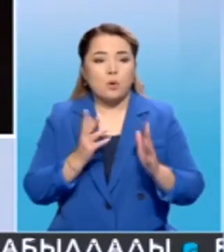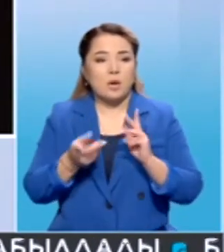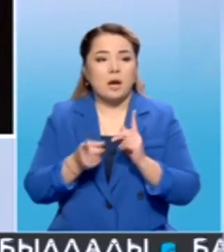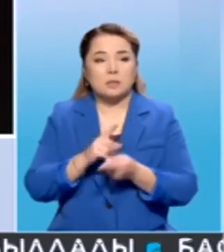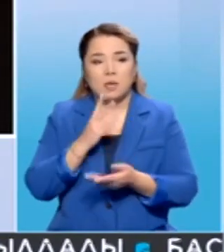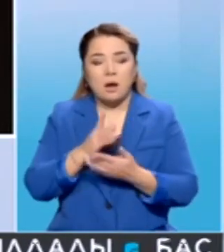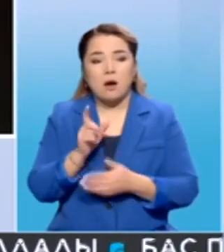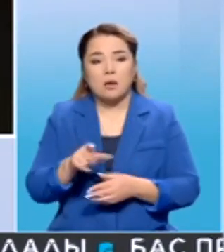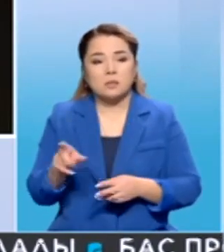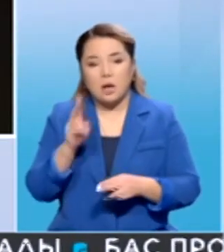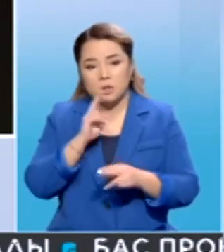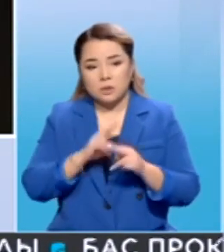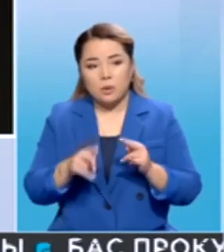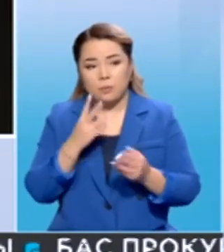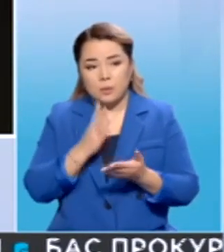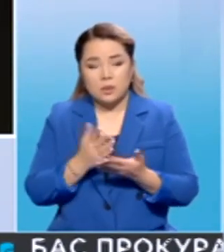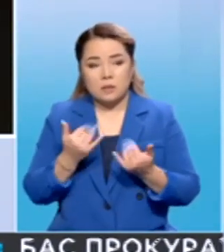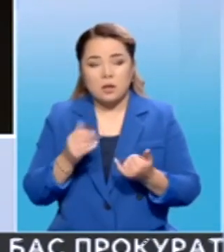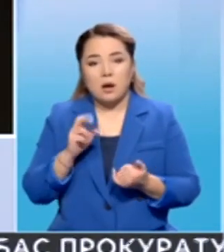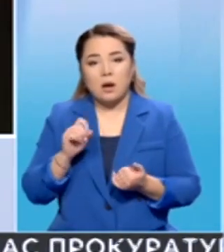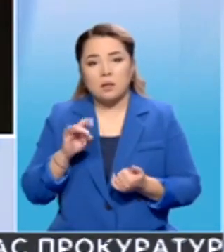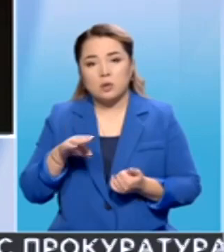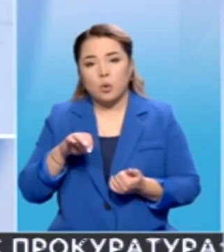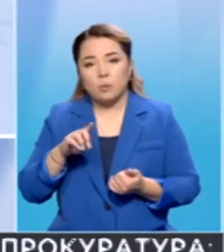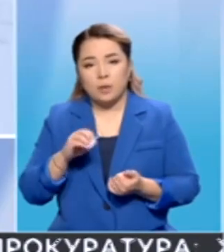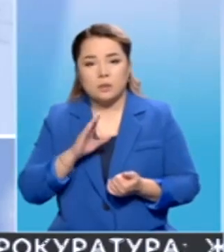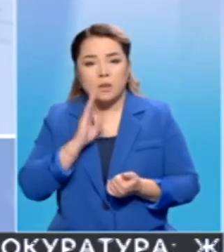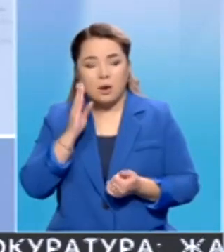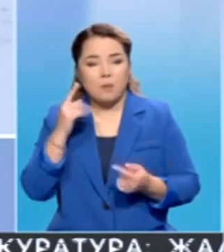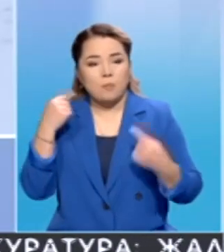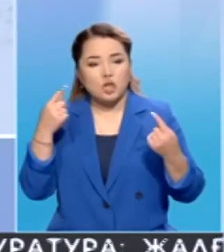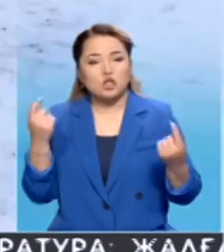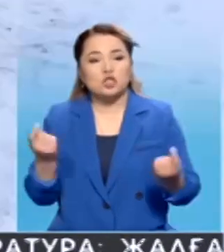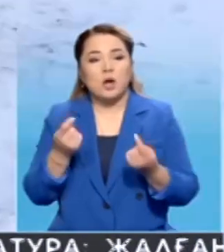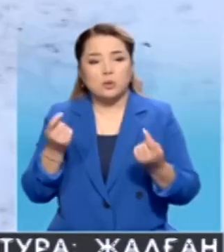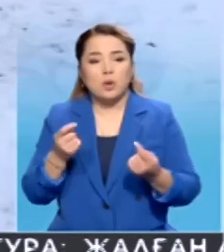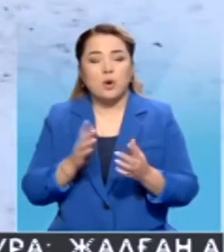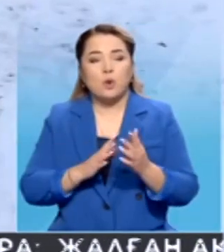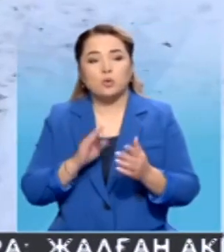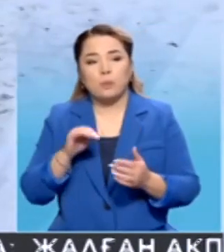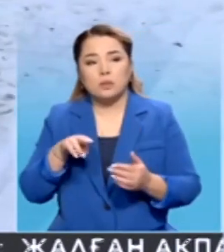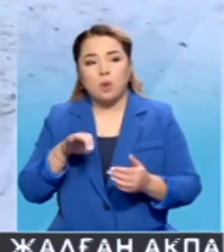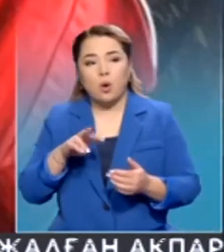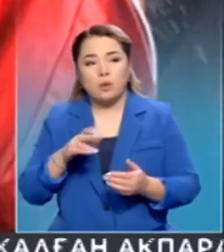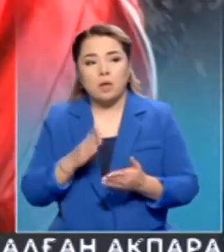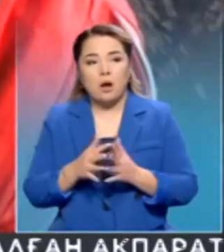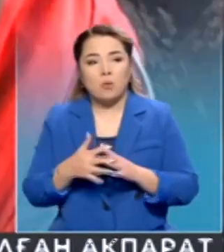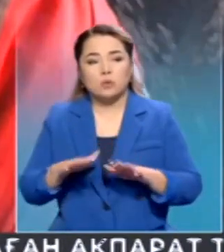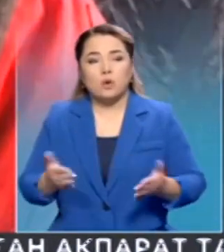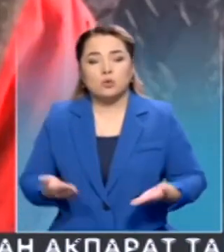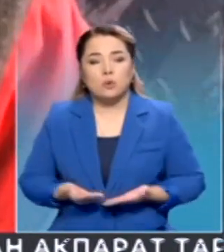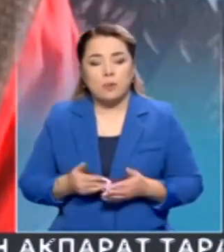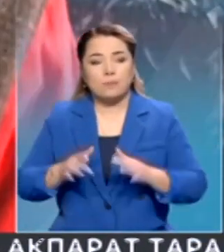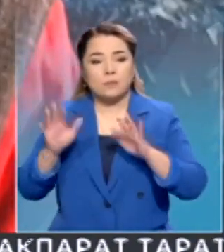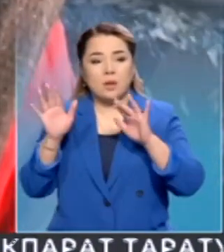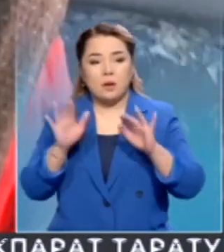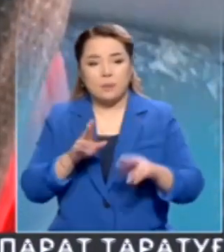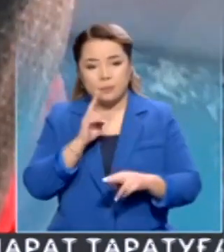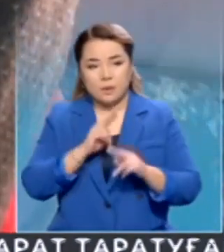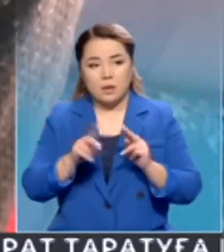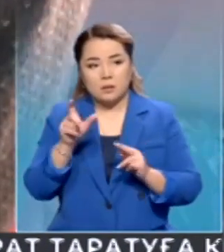ұласқан. Адамдар жоғалып жатыр. Қаратөбе ауданында таңертең мал жаюға шыққан Шөптүгіл ауылының тұрғыны ақ түтекте адасып